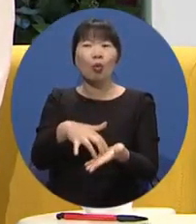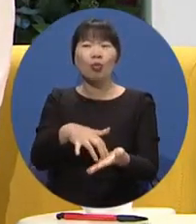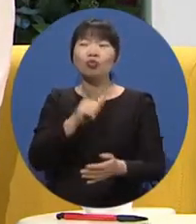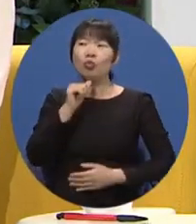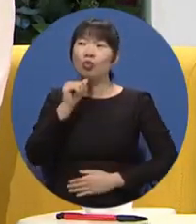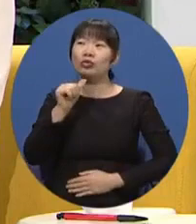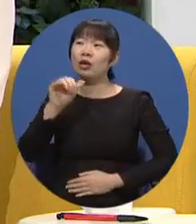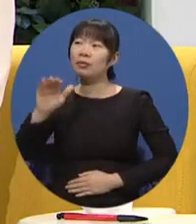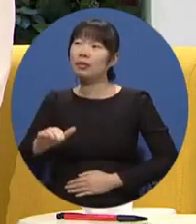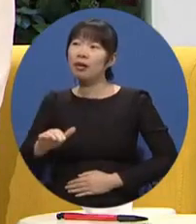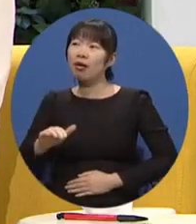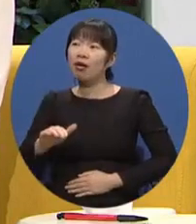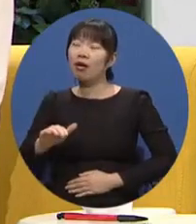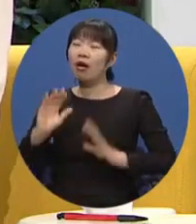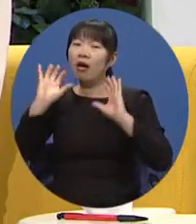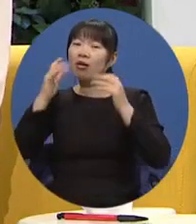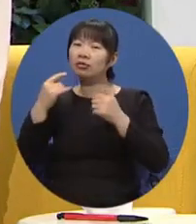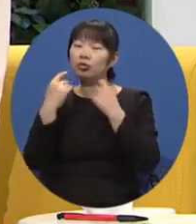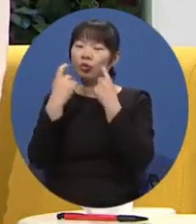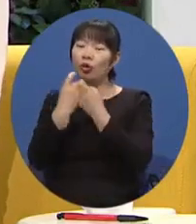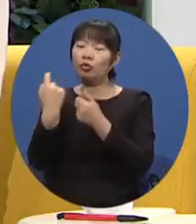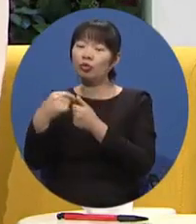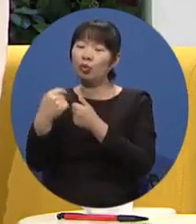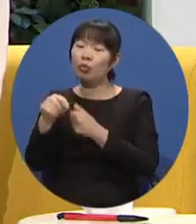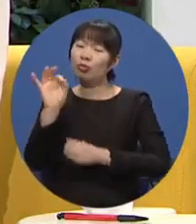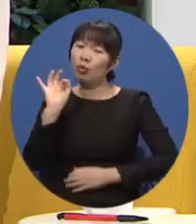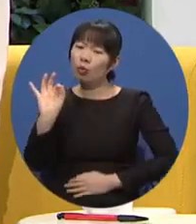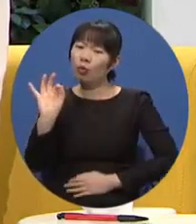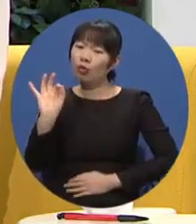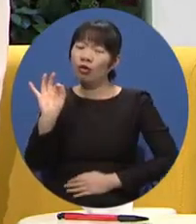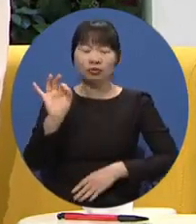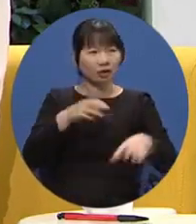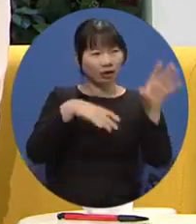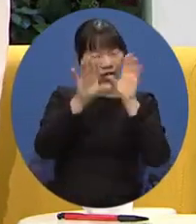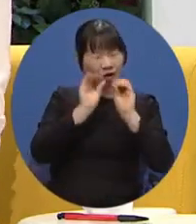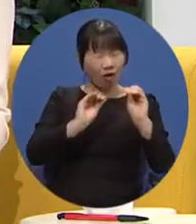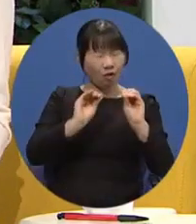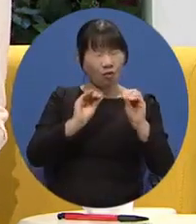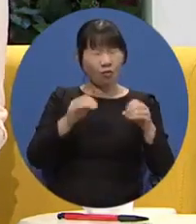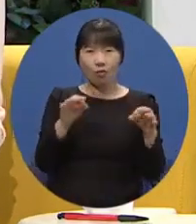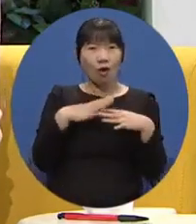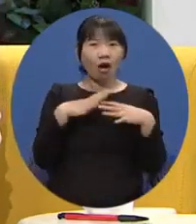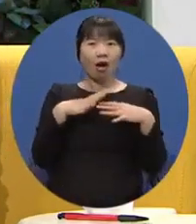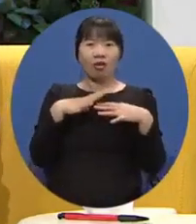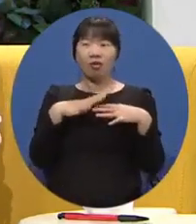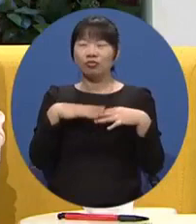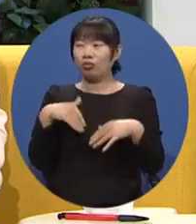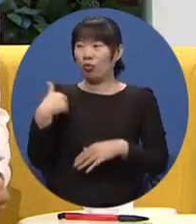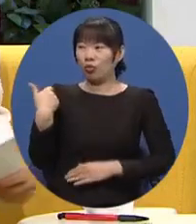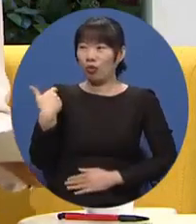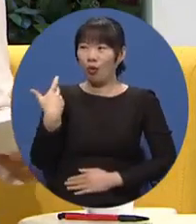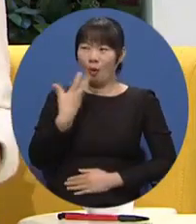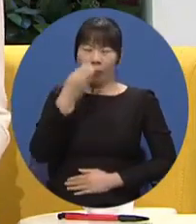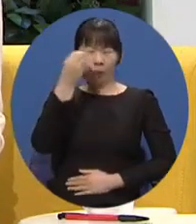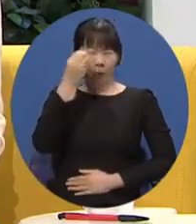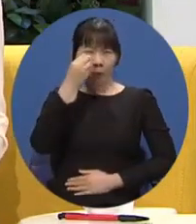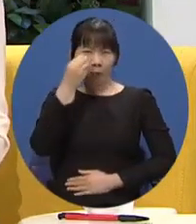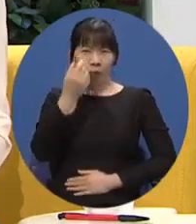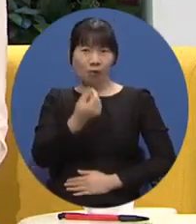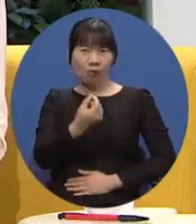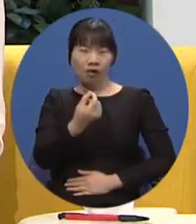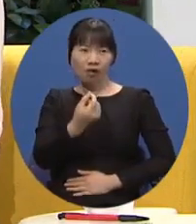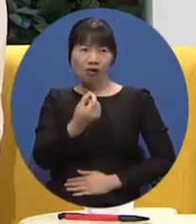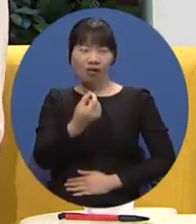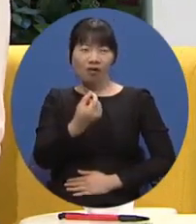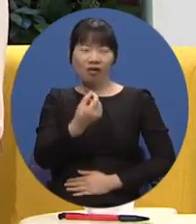미만 네, 아이들의 네. 사교육비요? 네. 듣고 저 깜짝 놀랐어요. 네? 몰라요, 그럼. 엄청 많을 것 같긴 해요. 네. 저도